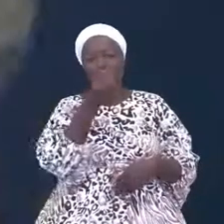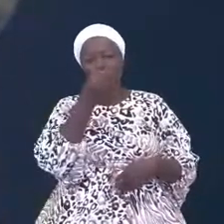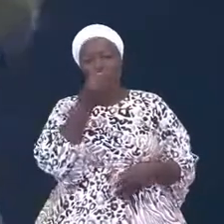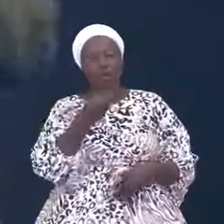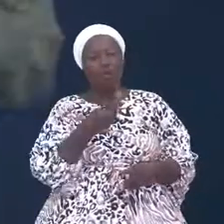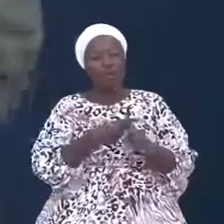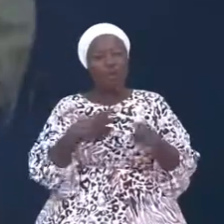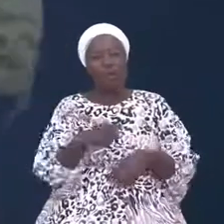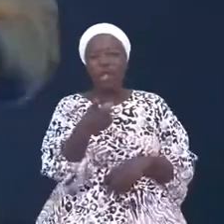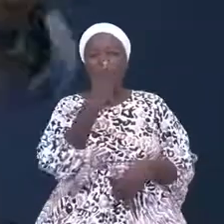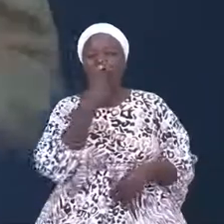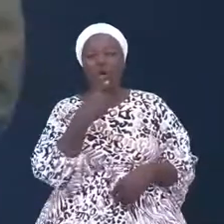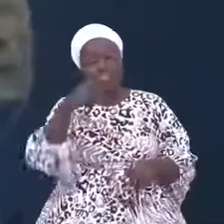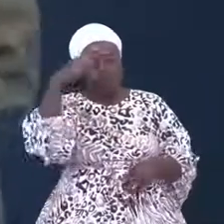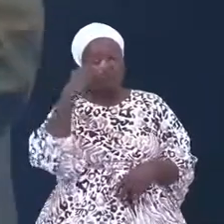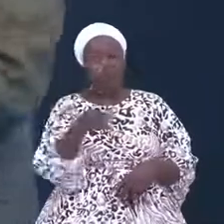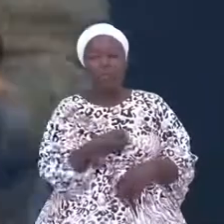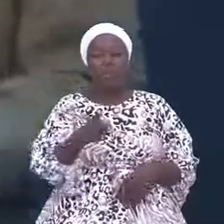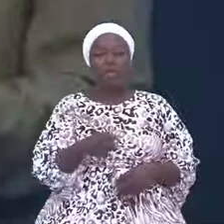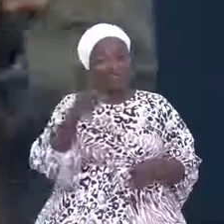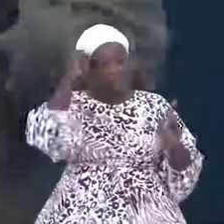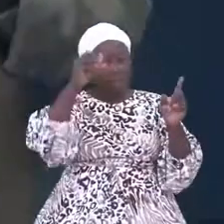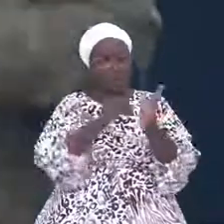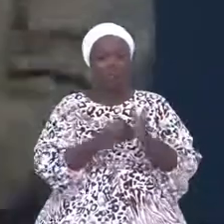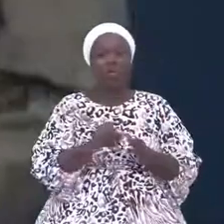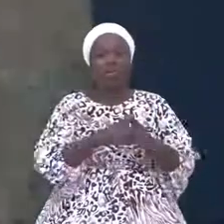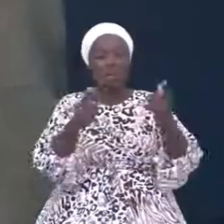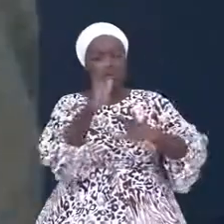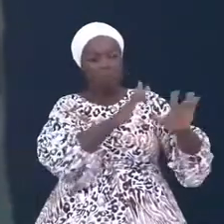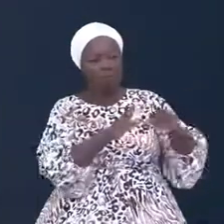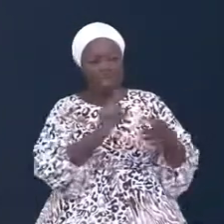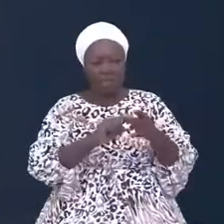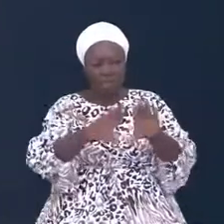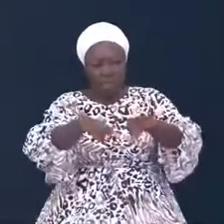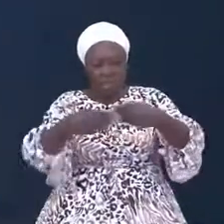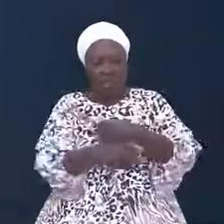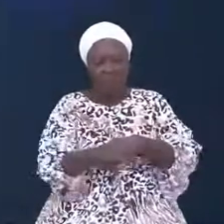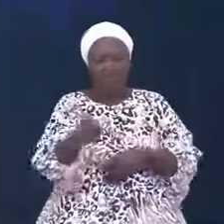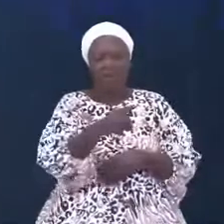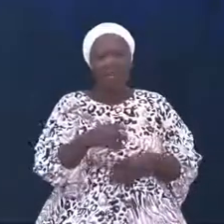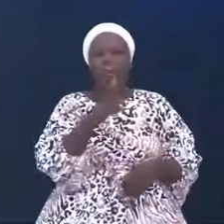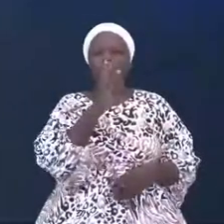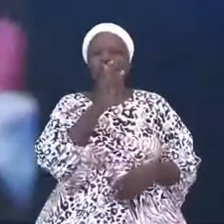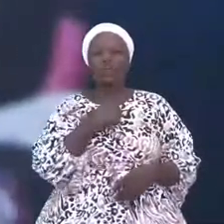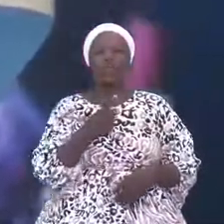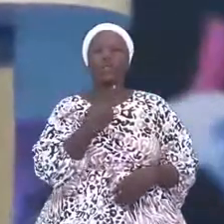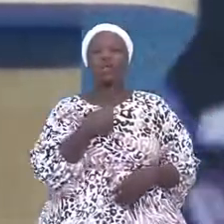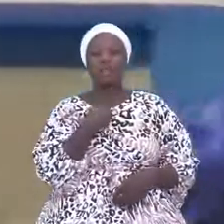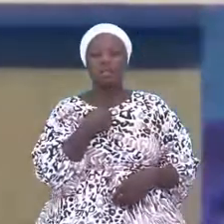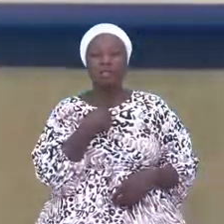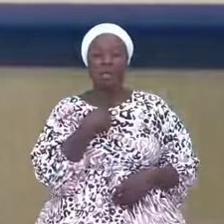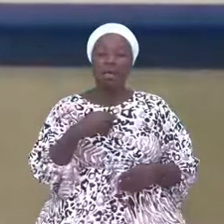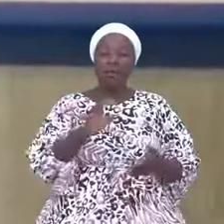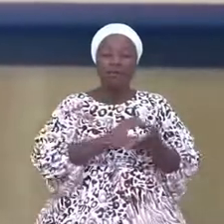ne refusas point ta manne à leur bouche. À cause de son immense miséricorde, et tu leur fournis de